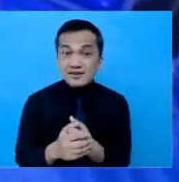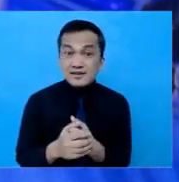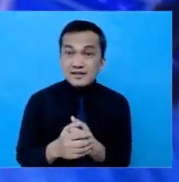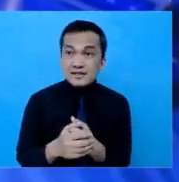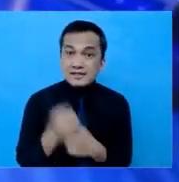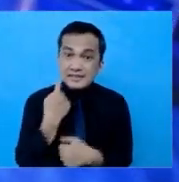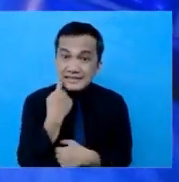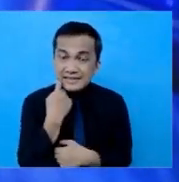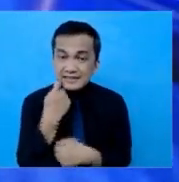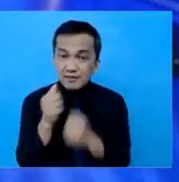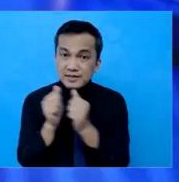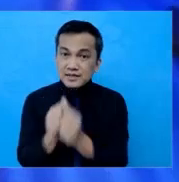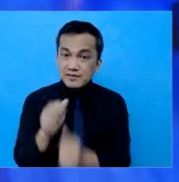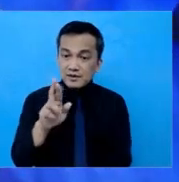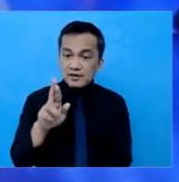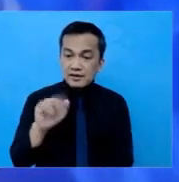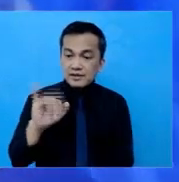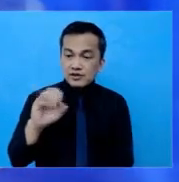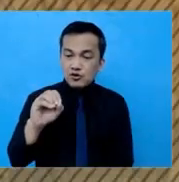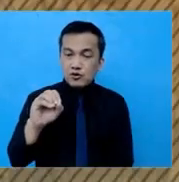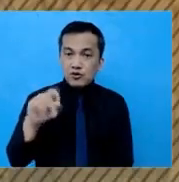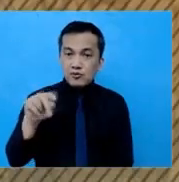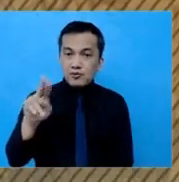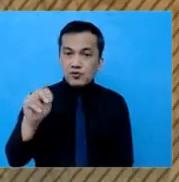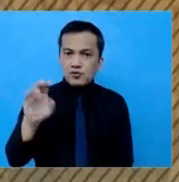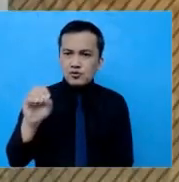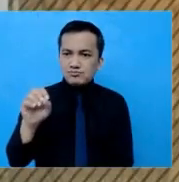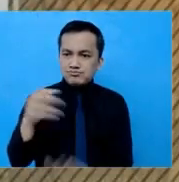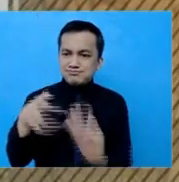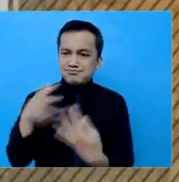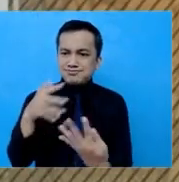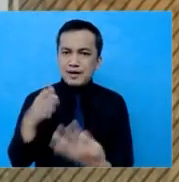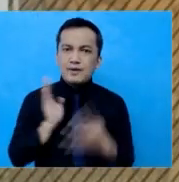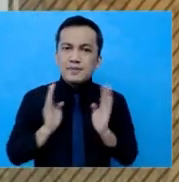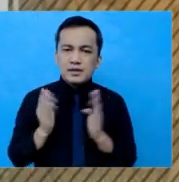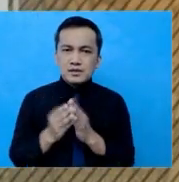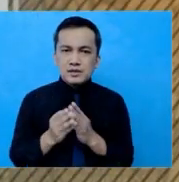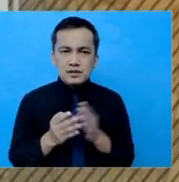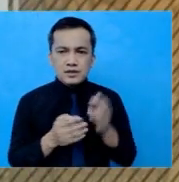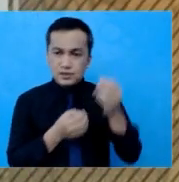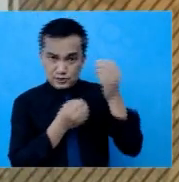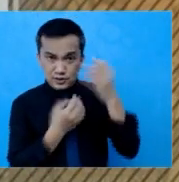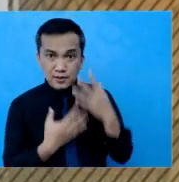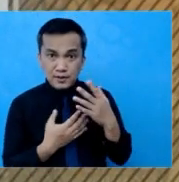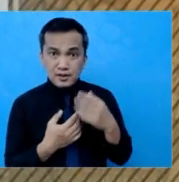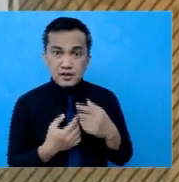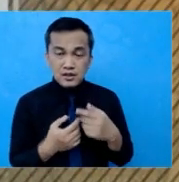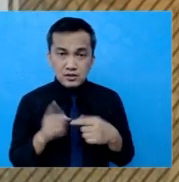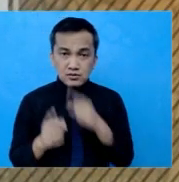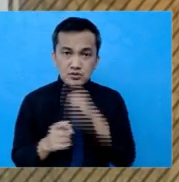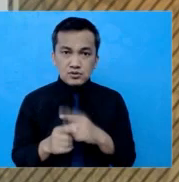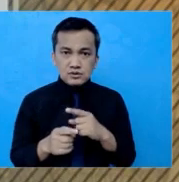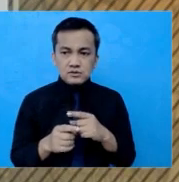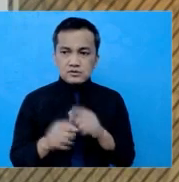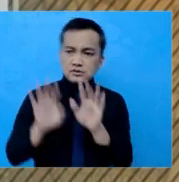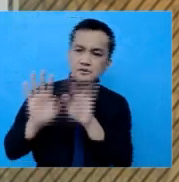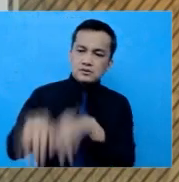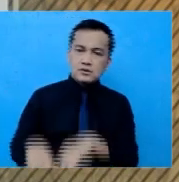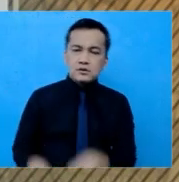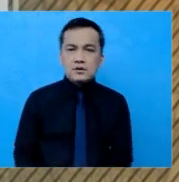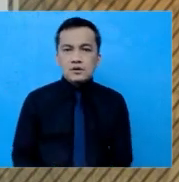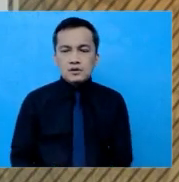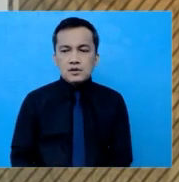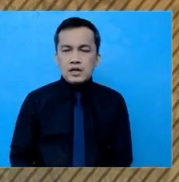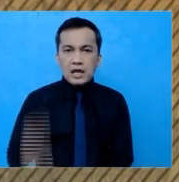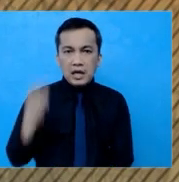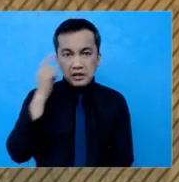si Rico Puno at nakabarkada ko na siya, sinabi niya sa akin na talagang tenor daw niya yun. Ang katwira niya, sabi